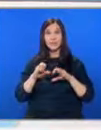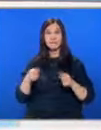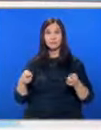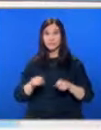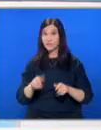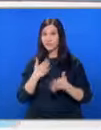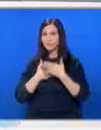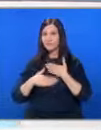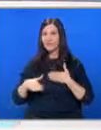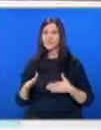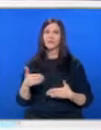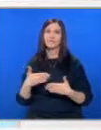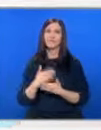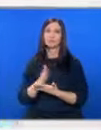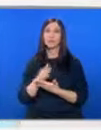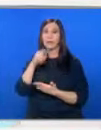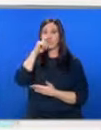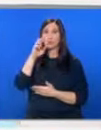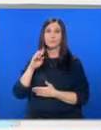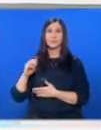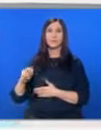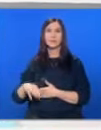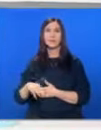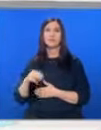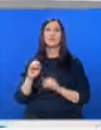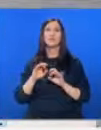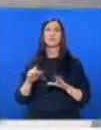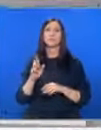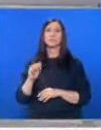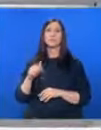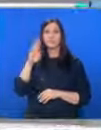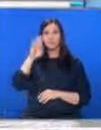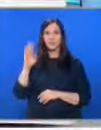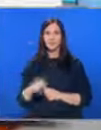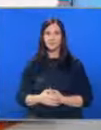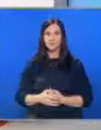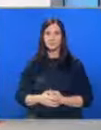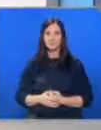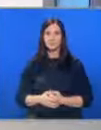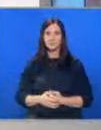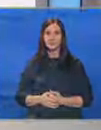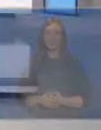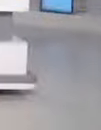Емисията ни завърши. Приятна вечер. Поделяме важното и на БНТ Нюс БГ. Довиждане.